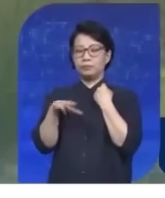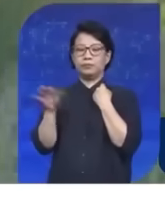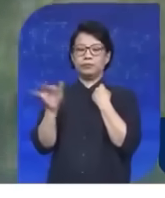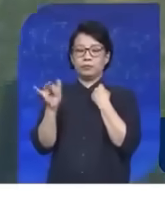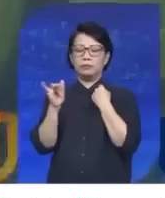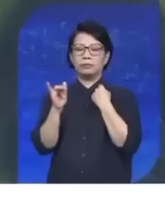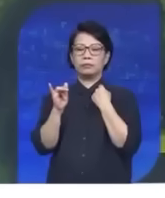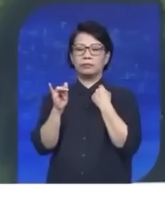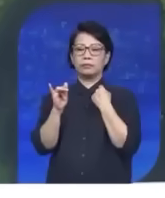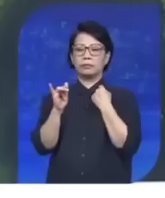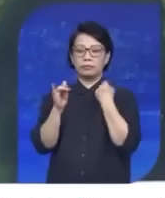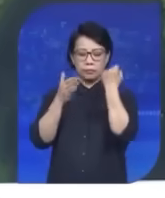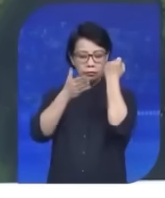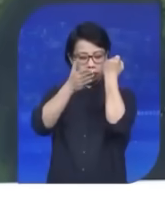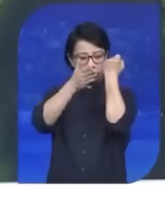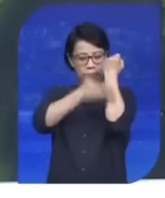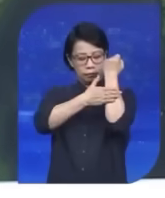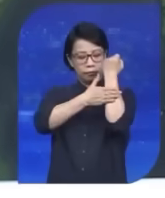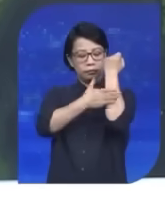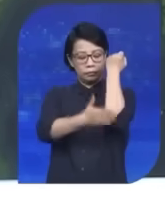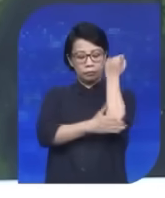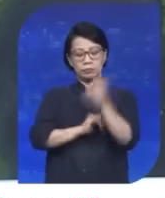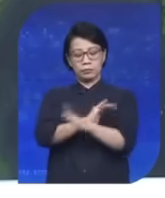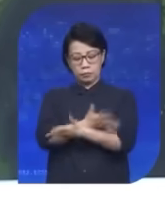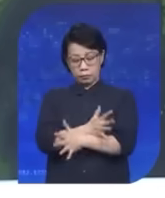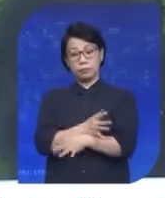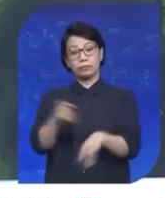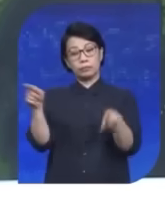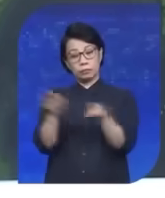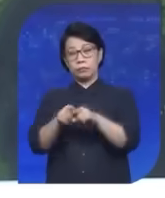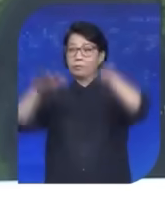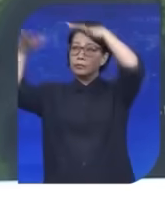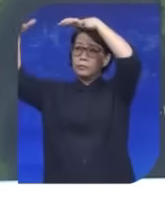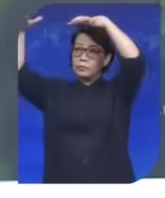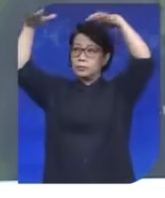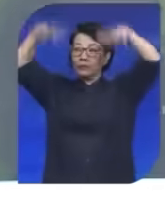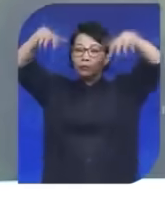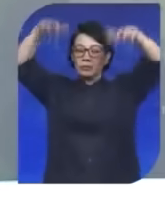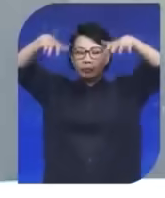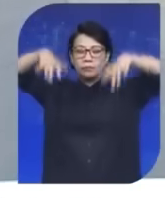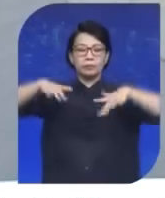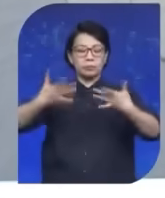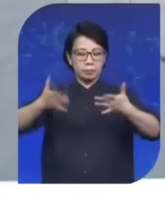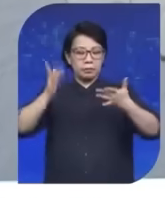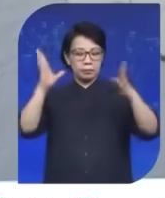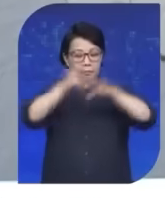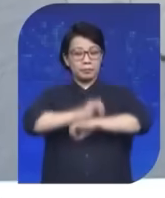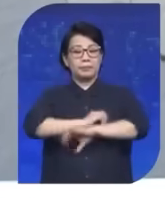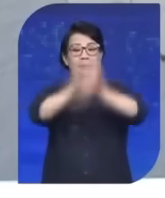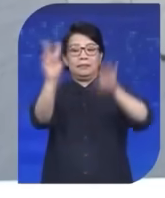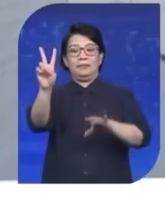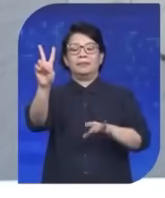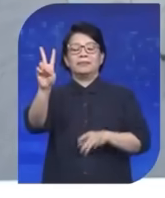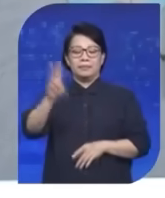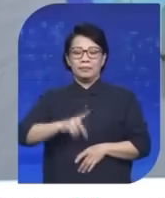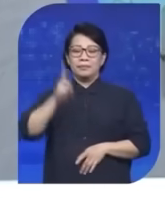tỉnh thành của khu vực Trung Bộ và Tây Nguyên thì cũng có mây dông kéo đến. Cảnh báo là mưa sẽ tiếp diễn trong đêm nay và sáng mai ở miền Bắc do hội tụ